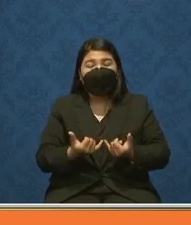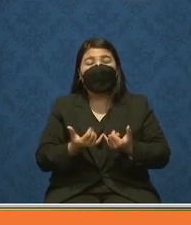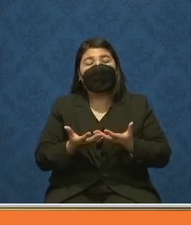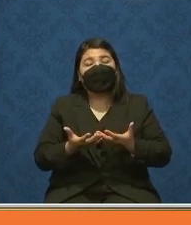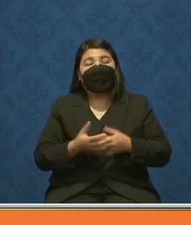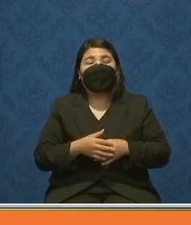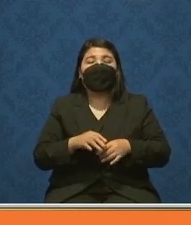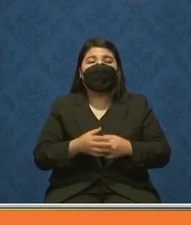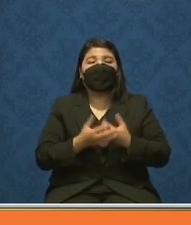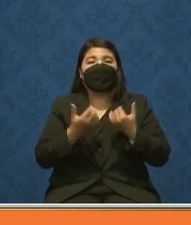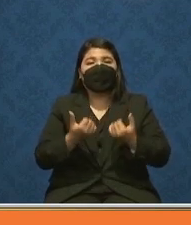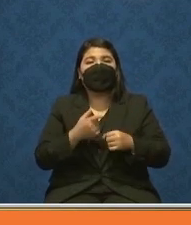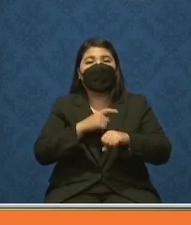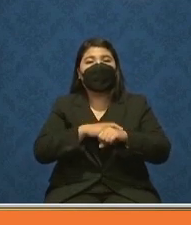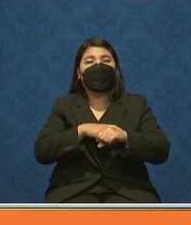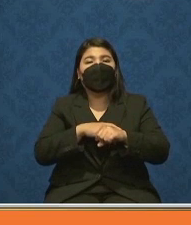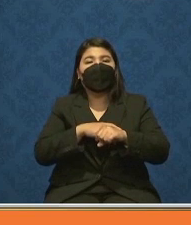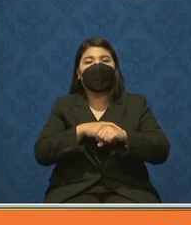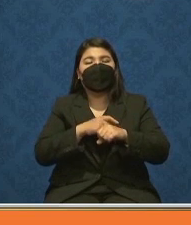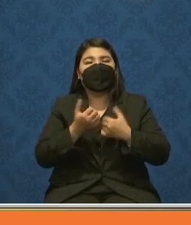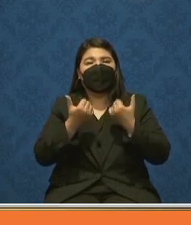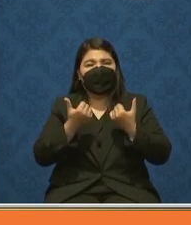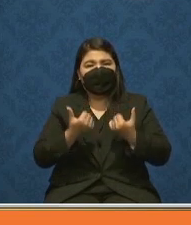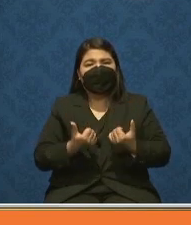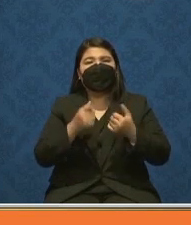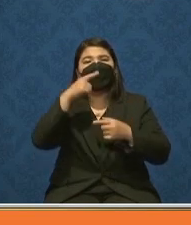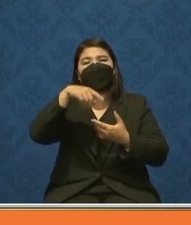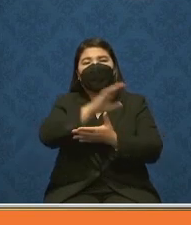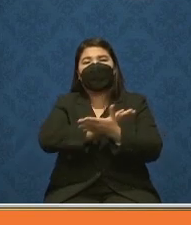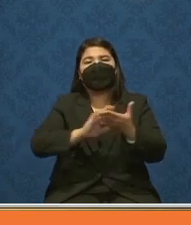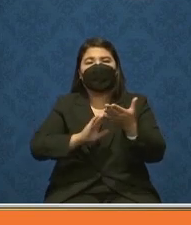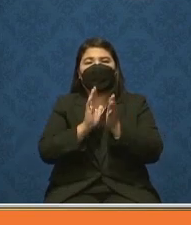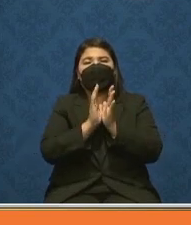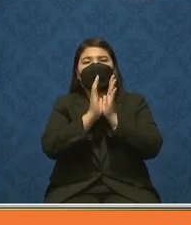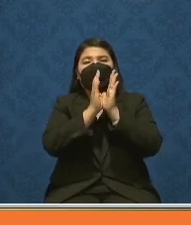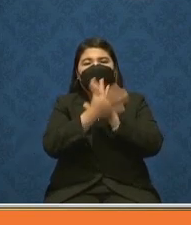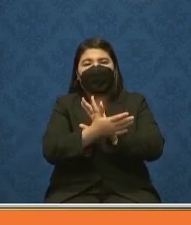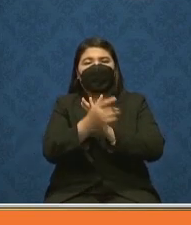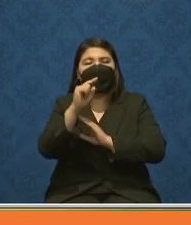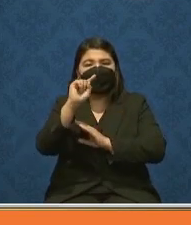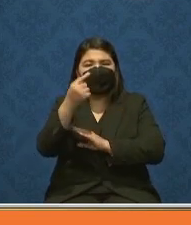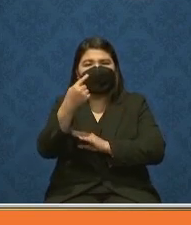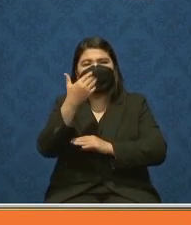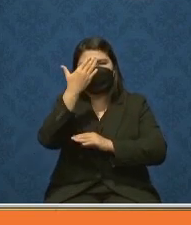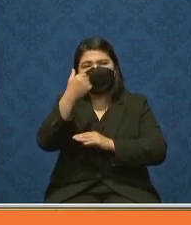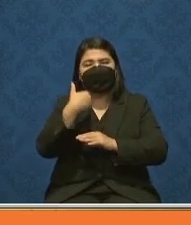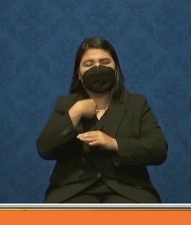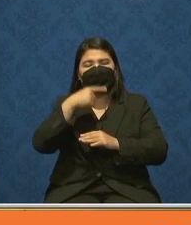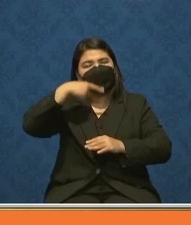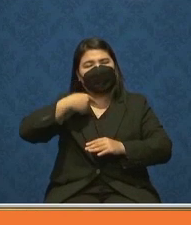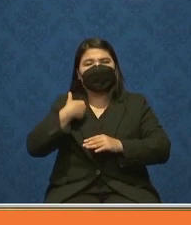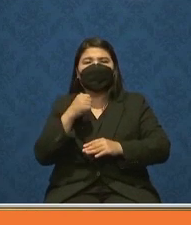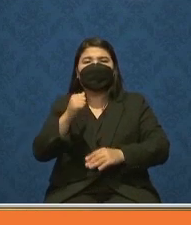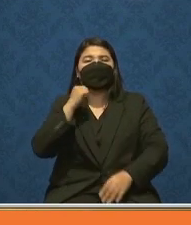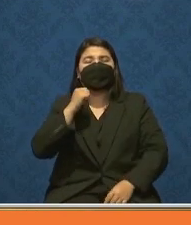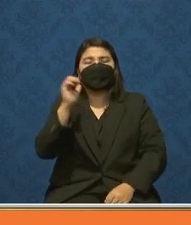งๆหรอครับหรือมันถึงเวลาแล้วครับที่ประเทศไทยเนี่ยต้องมีการเปลี่ยนแปลงครั้งใหญ่ครับเพื่อให้ประเทศไทยเนี่ยไม่เหมือนเดิ